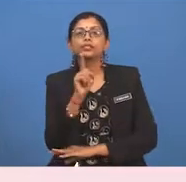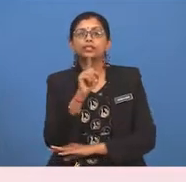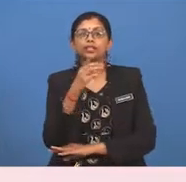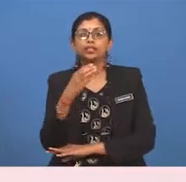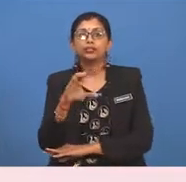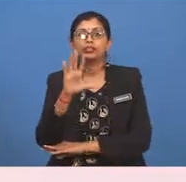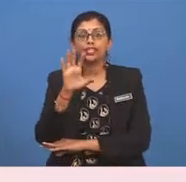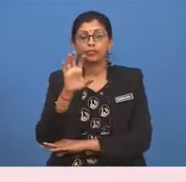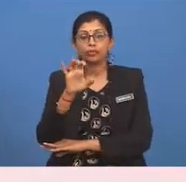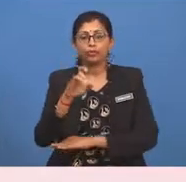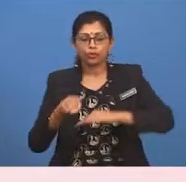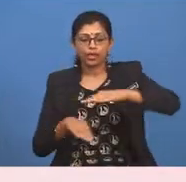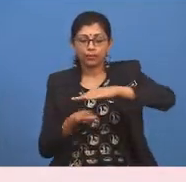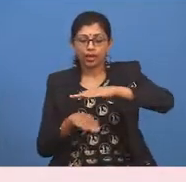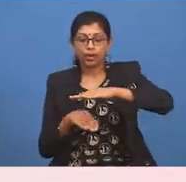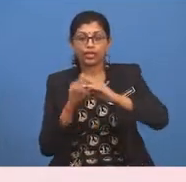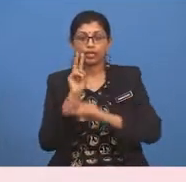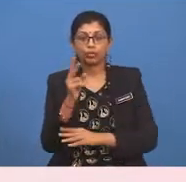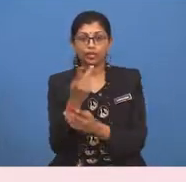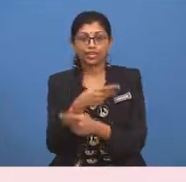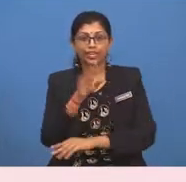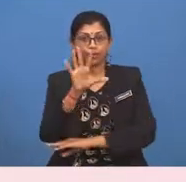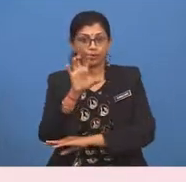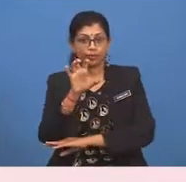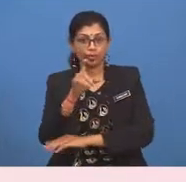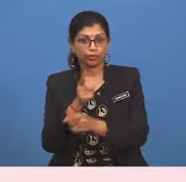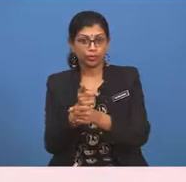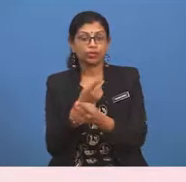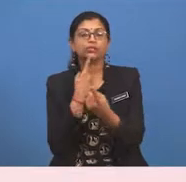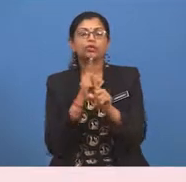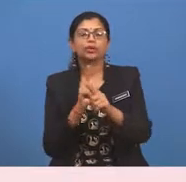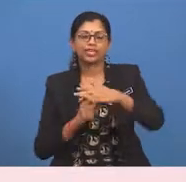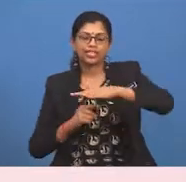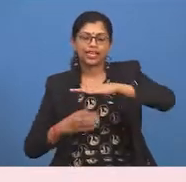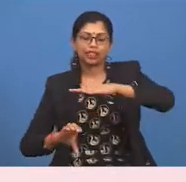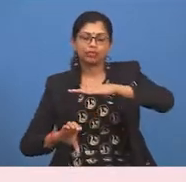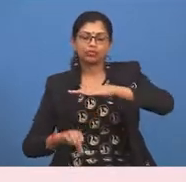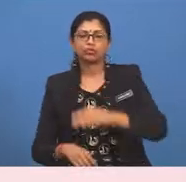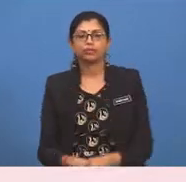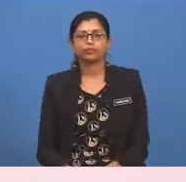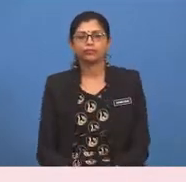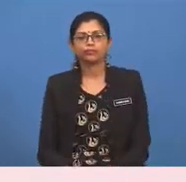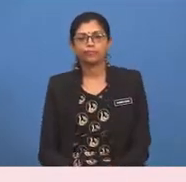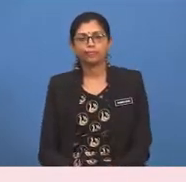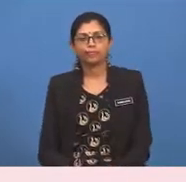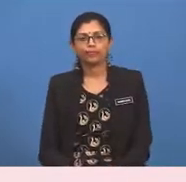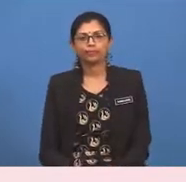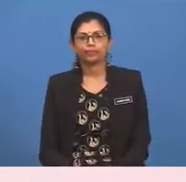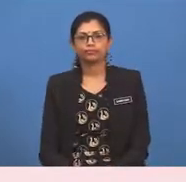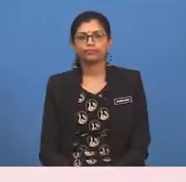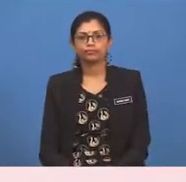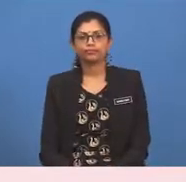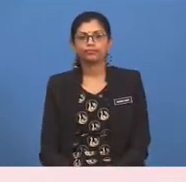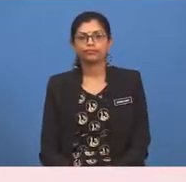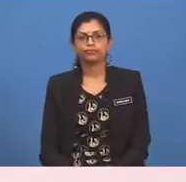150. Dan penyebut 50 2 darab